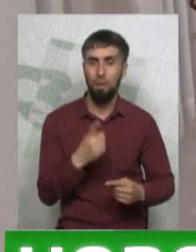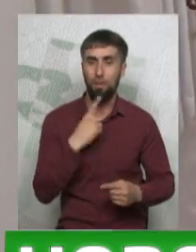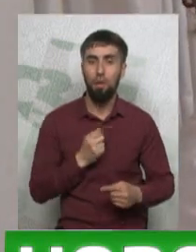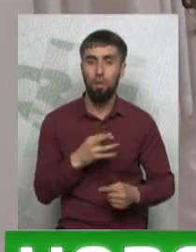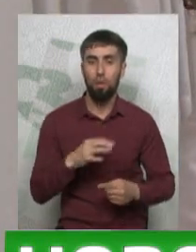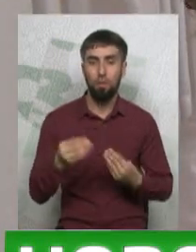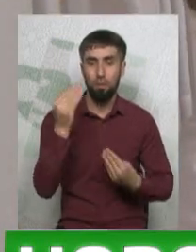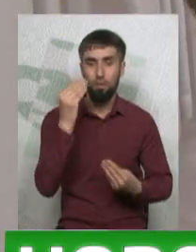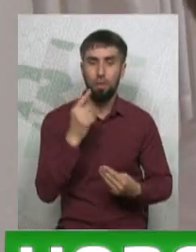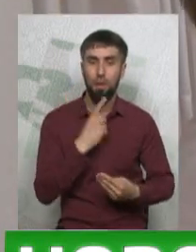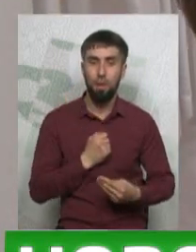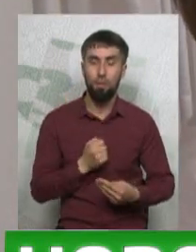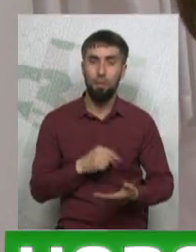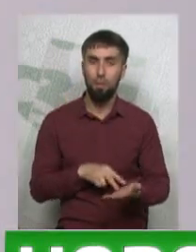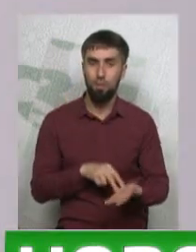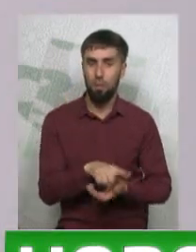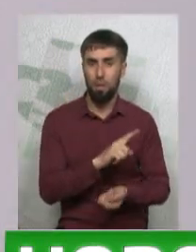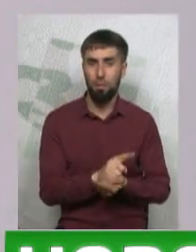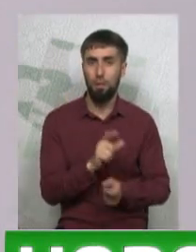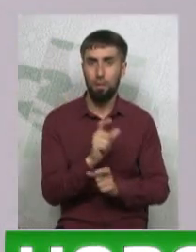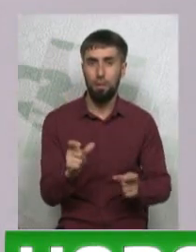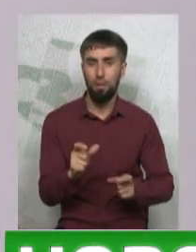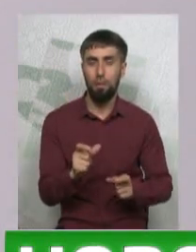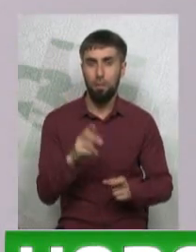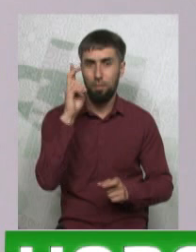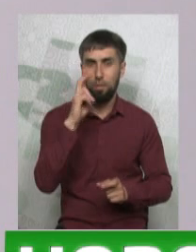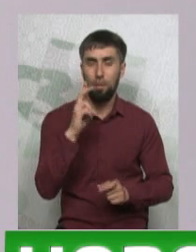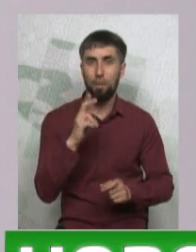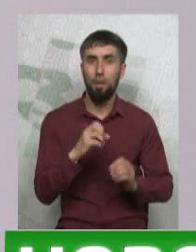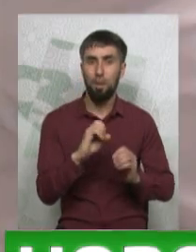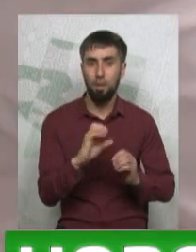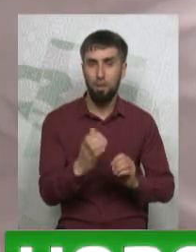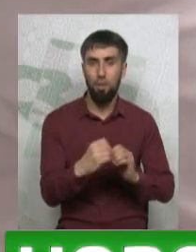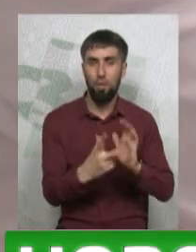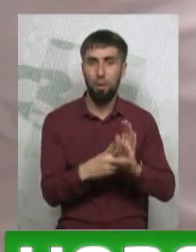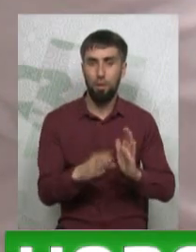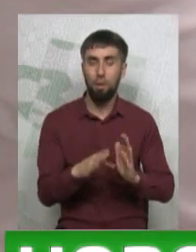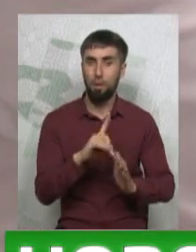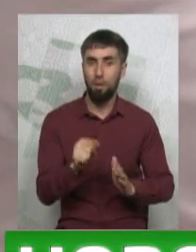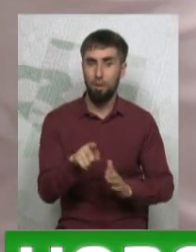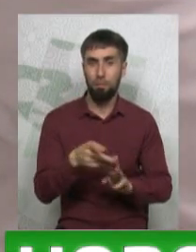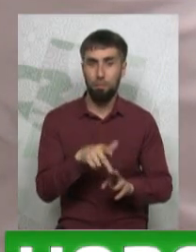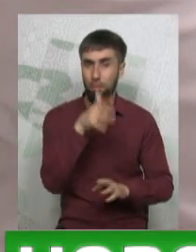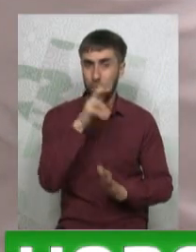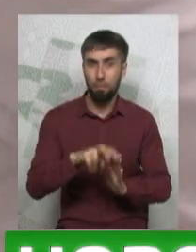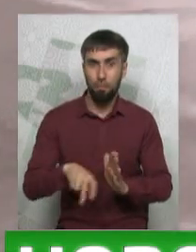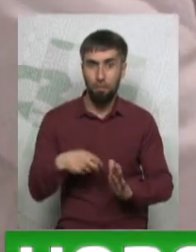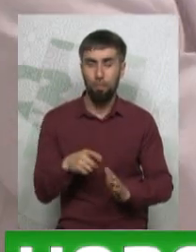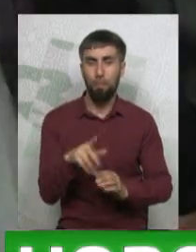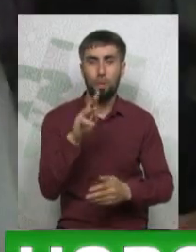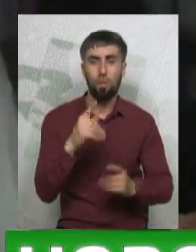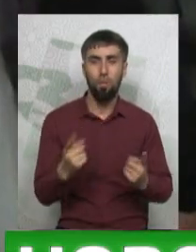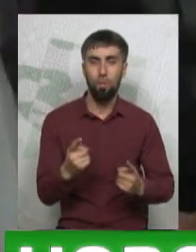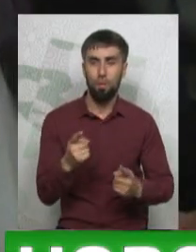военкомате напоминают, армию пройти обязан каждый гражданин страны, достигший 18 лет. За уклонение призывнику грозит крупный штраф в